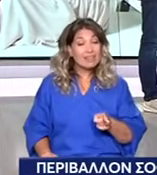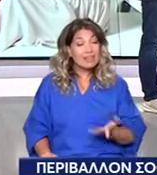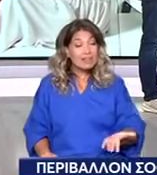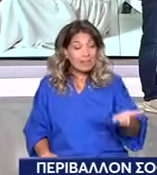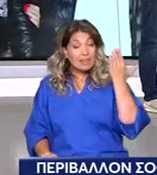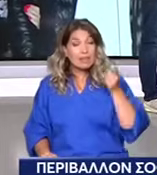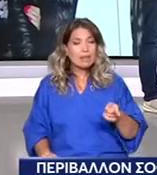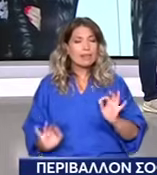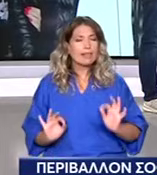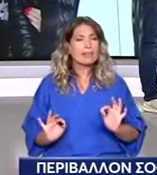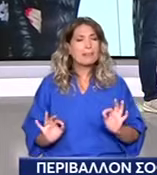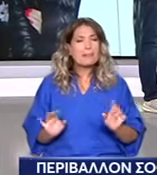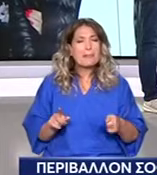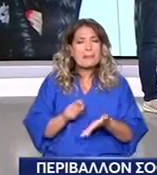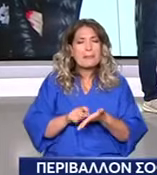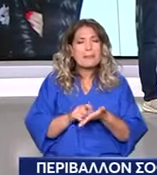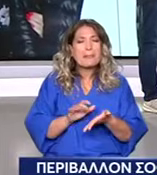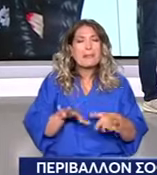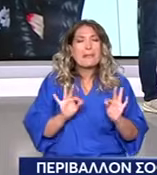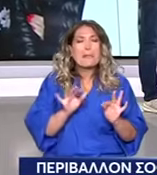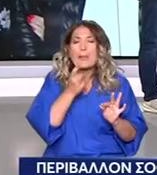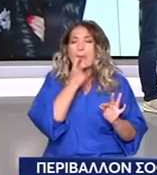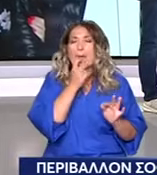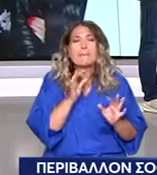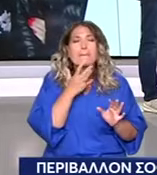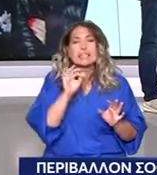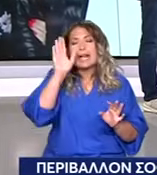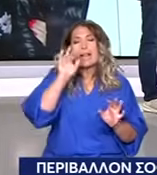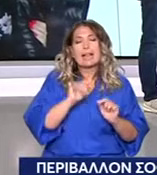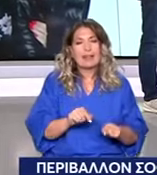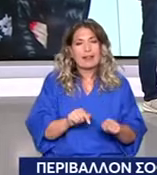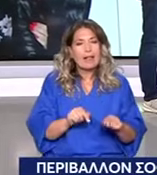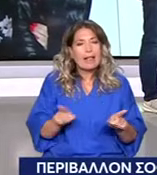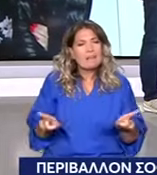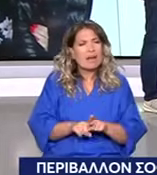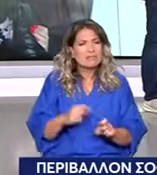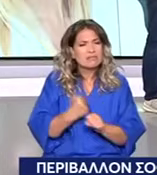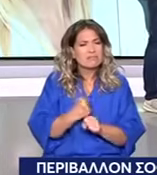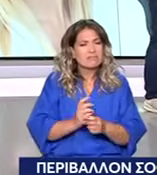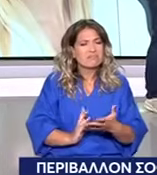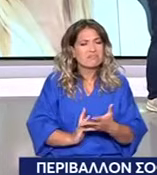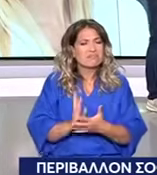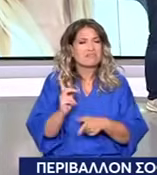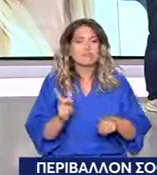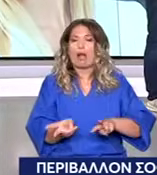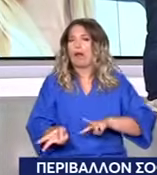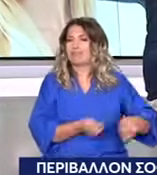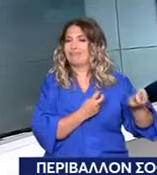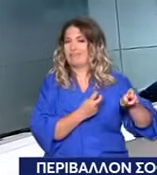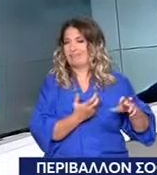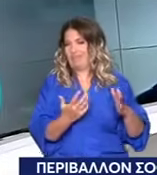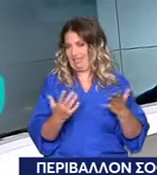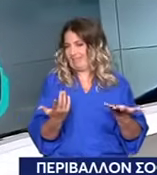μόνο στο γραφείο, σε ένα μικρό γραφείο. Είναι το γραφείο που πρόκειται να βγει σε πληστηριασμό. Δεν είναι άγνωστο πληστηριασμό. Προσέξτε τώρα, γιατί αυτό έχει